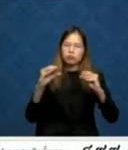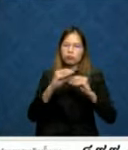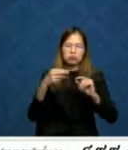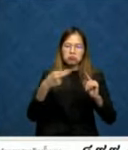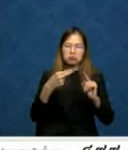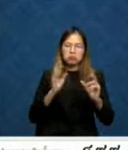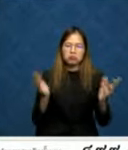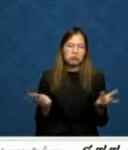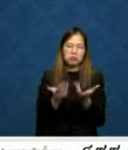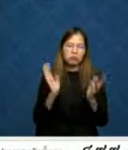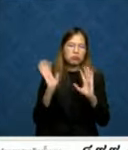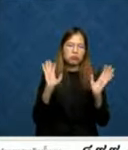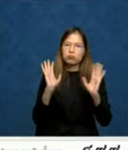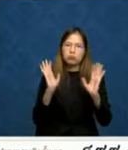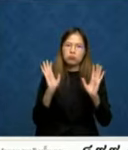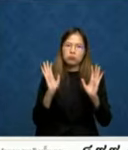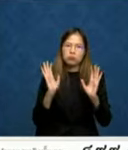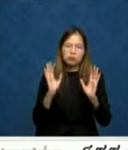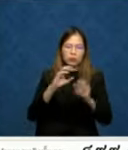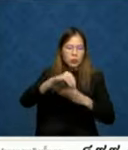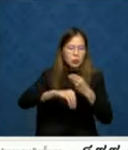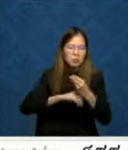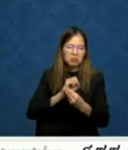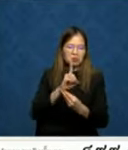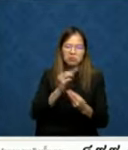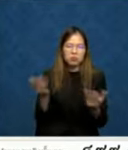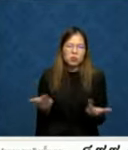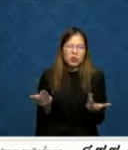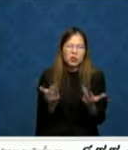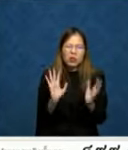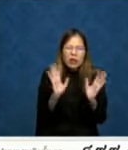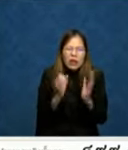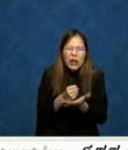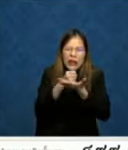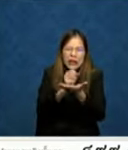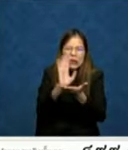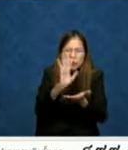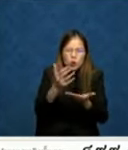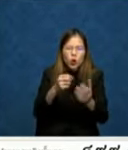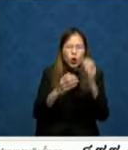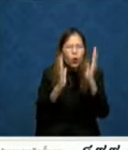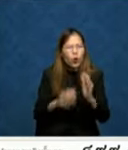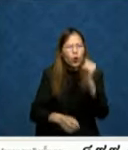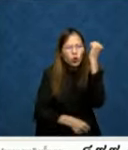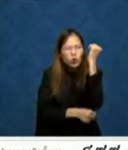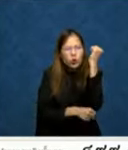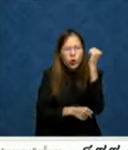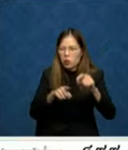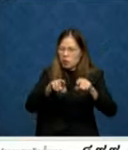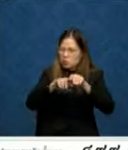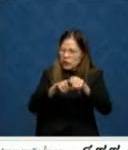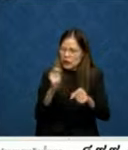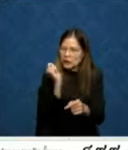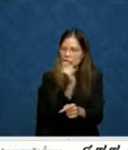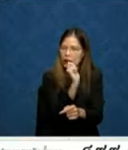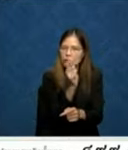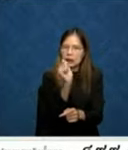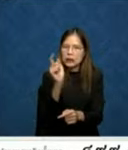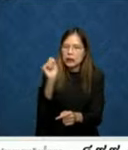ะว่าเราไม่ได้กระตุ้นเศรษฐกิจกันจริงๆเราไม่ได้ช่วยแค่เฉพาะคนจนแต่เรากวาดเงินออกไปนะครับ